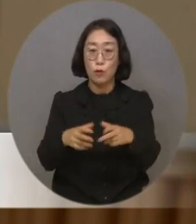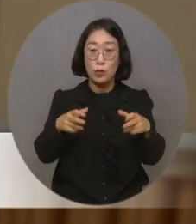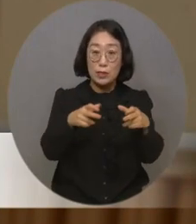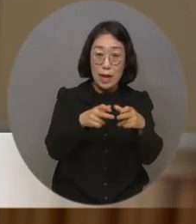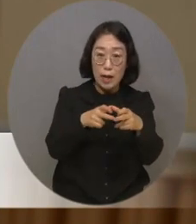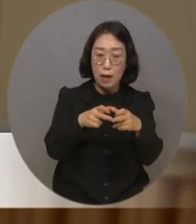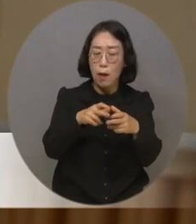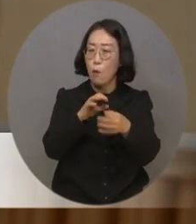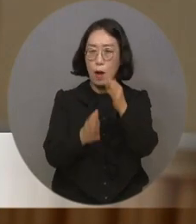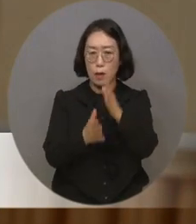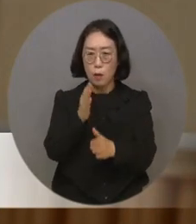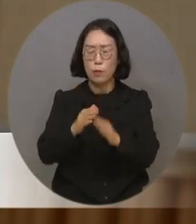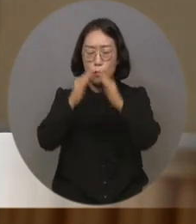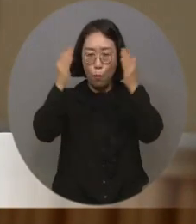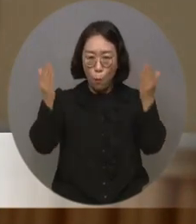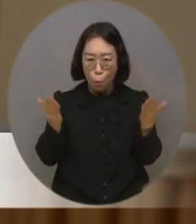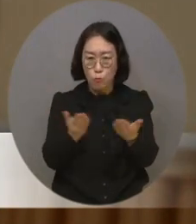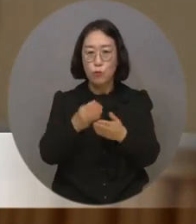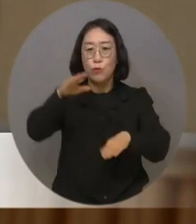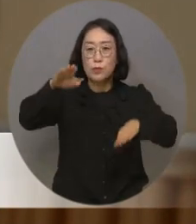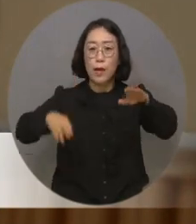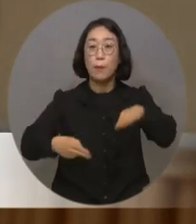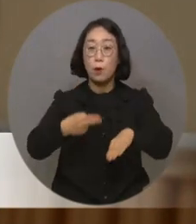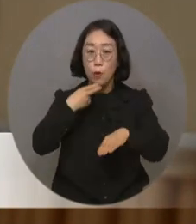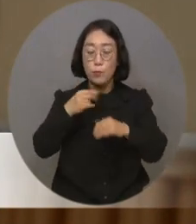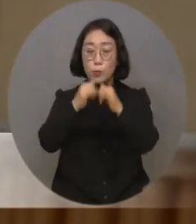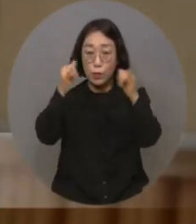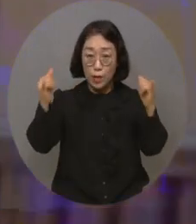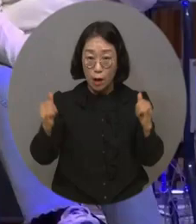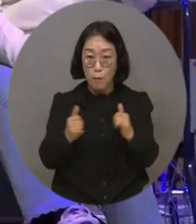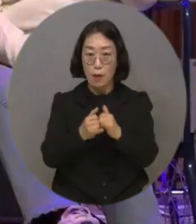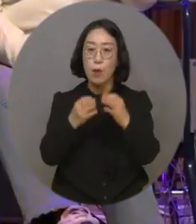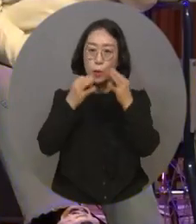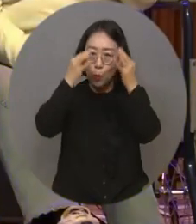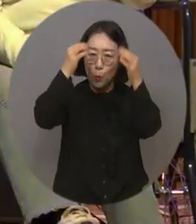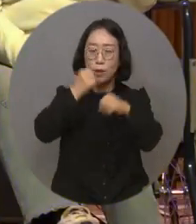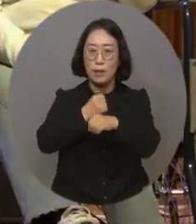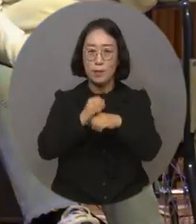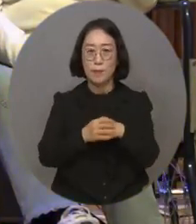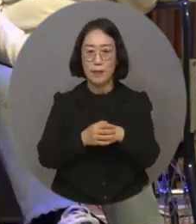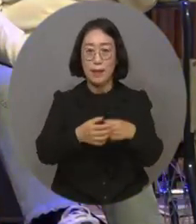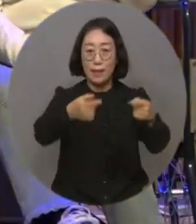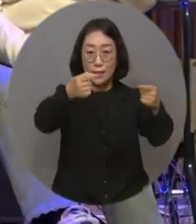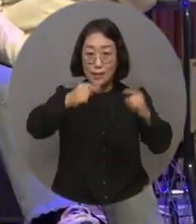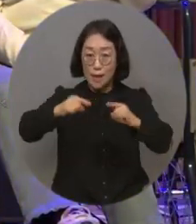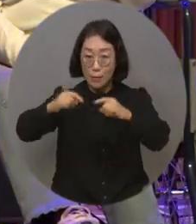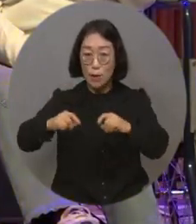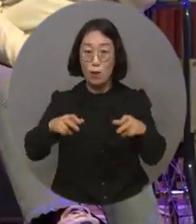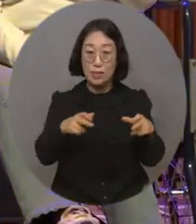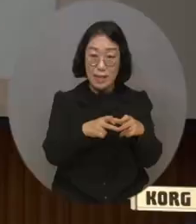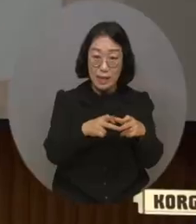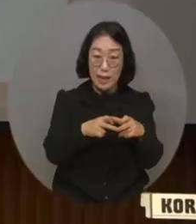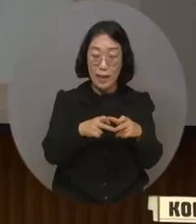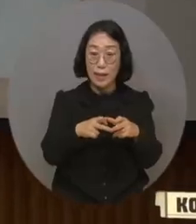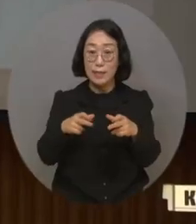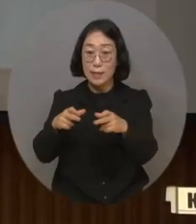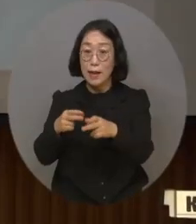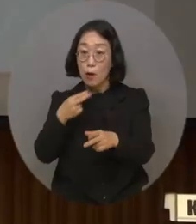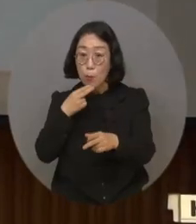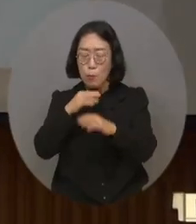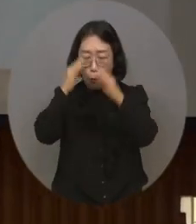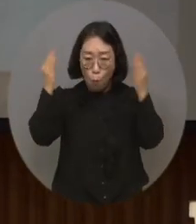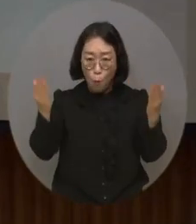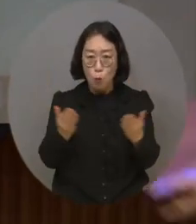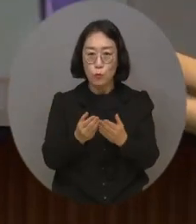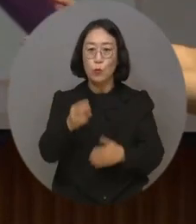격이 없고 서로 차별이 없는 사회가 될 수 있도록 최대한 노력하도록 하겠습니다. 행사에 참여한 장애인, 비장애인 모두는 참가자들의